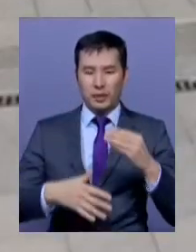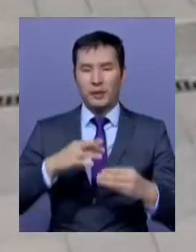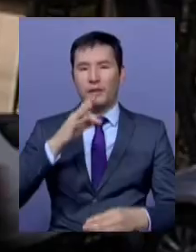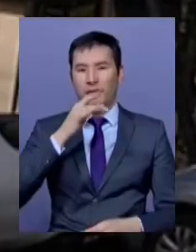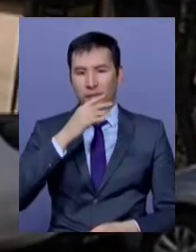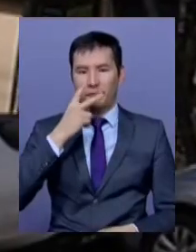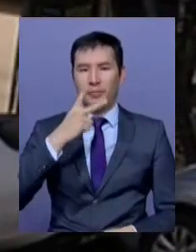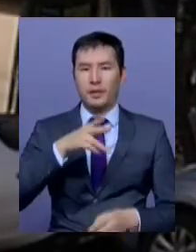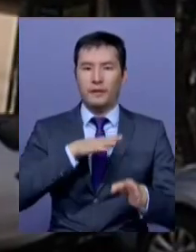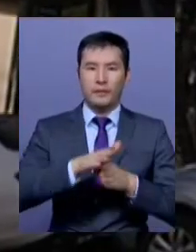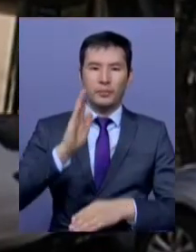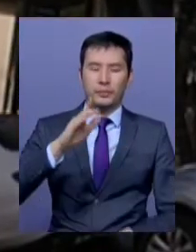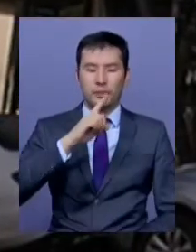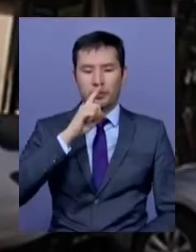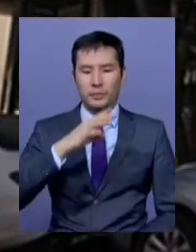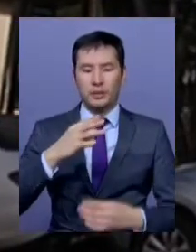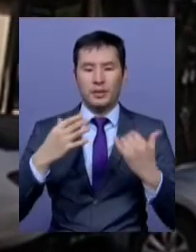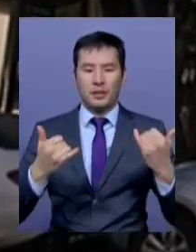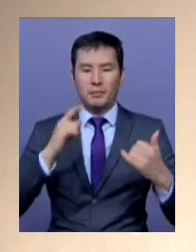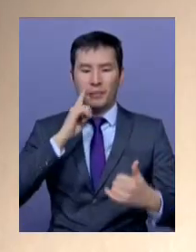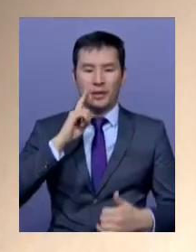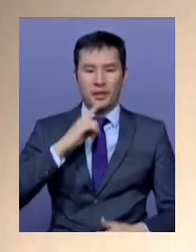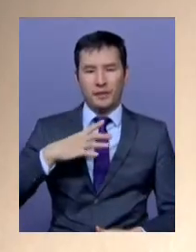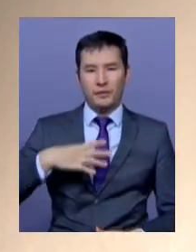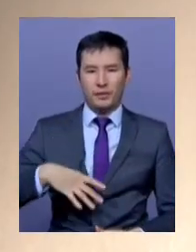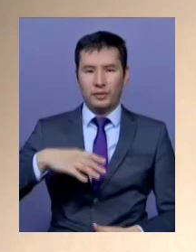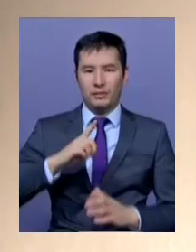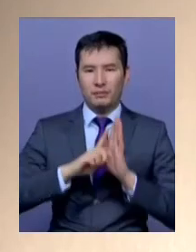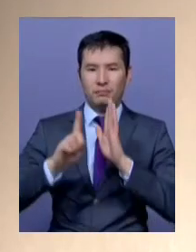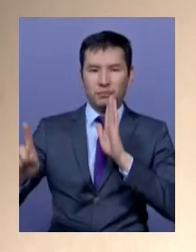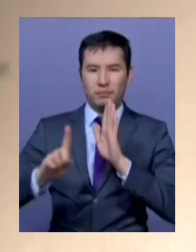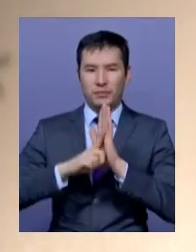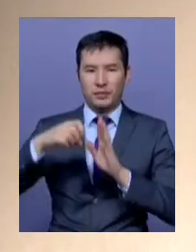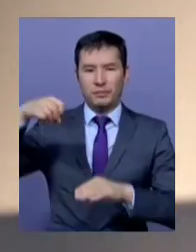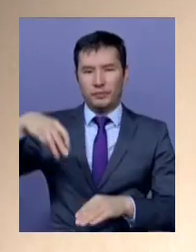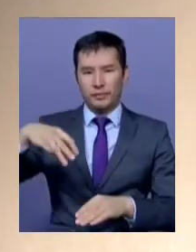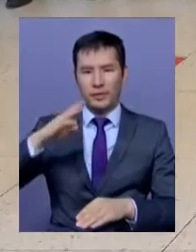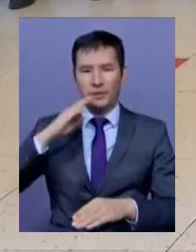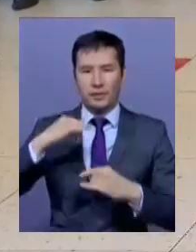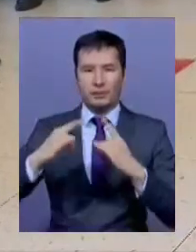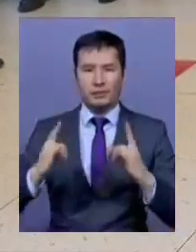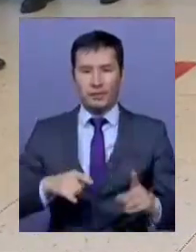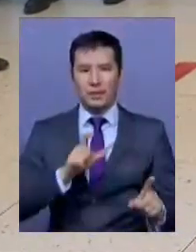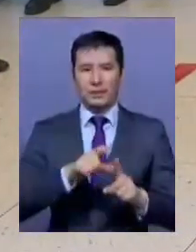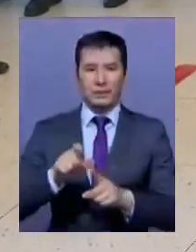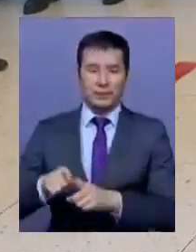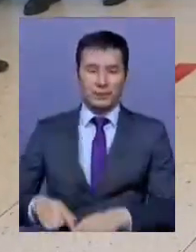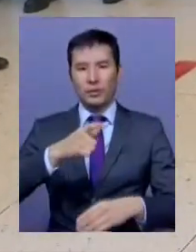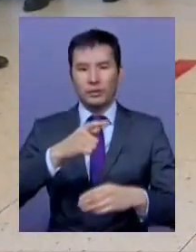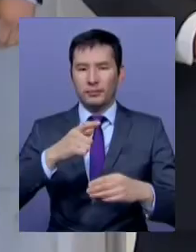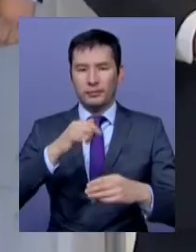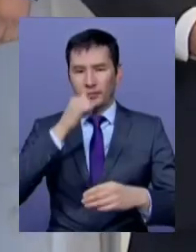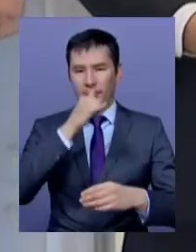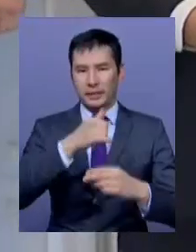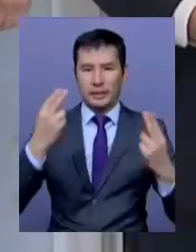төтеп бере алады. Сонымен қатар мемлекет басшысы Сен атты заманауи музыкалық және шығармашылық орталықтың жұмысын көрді. Мектепте шу